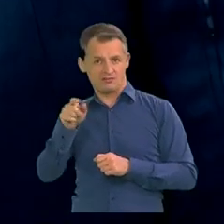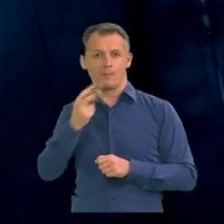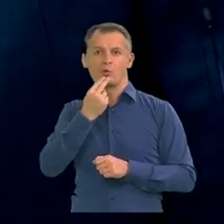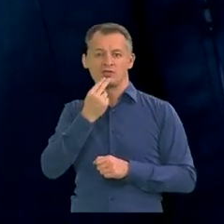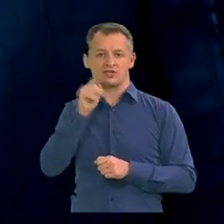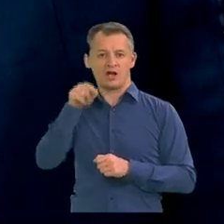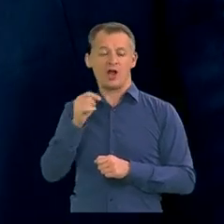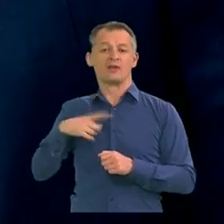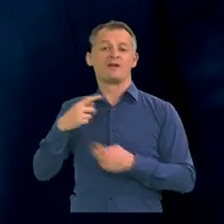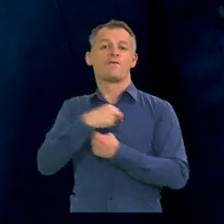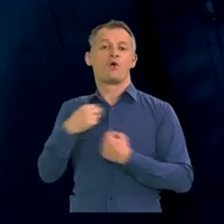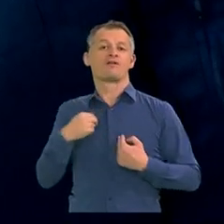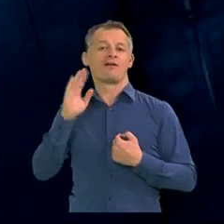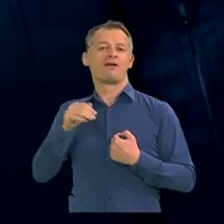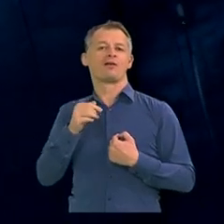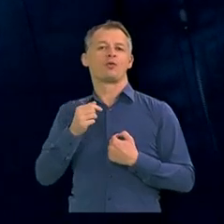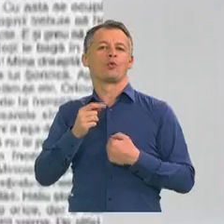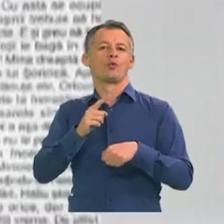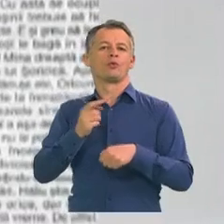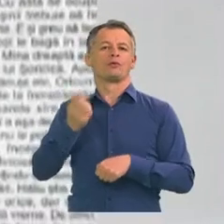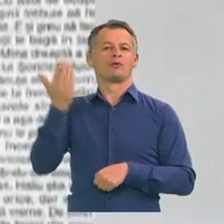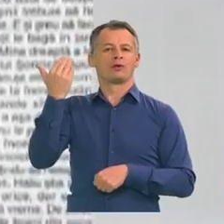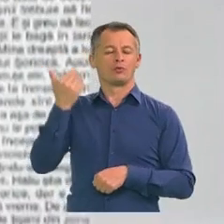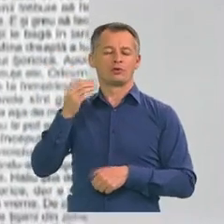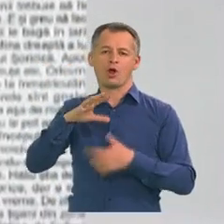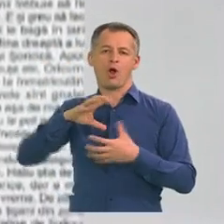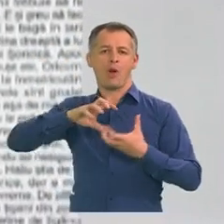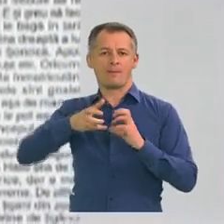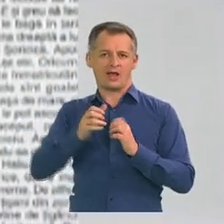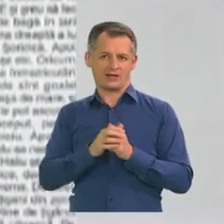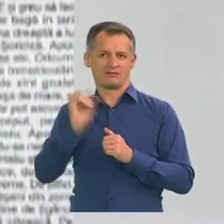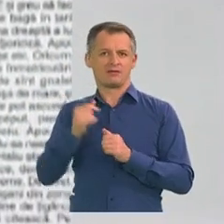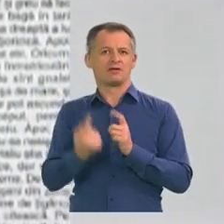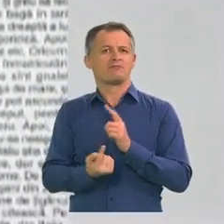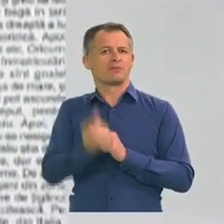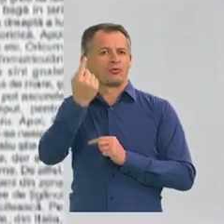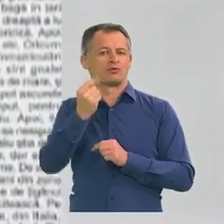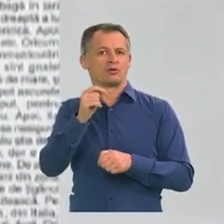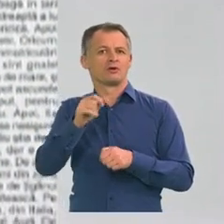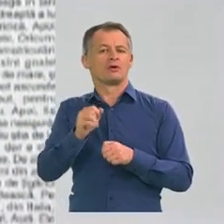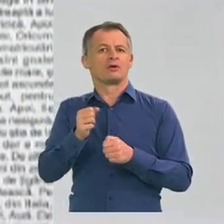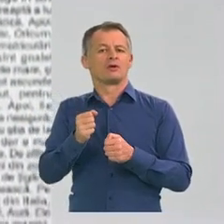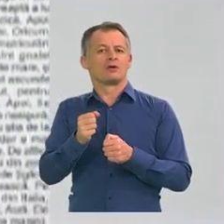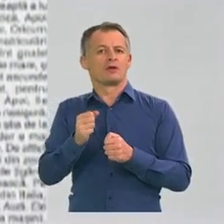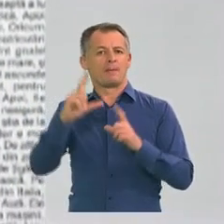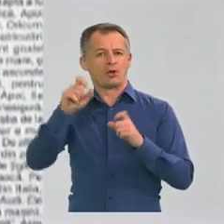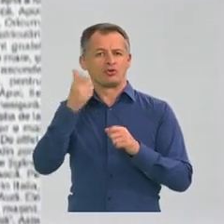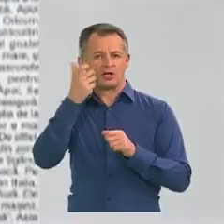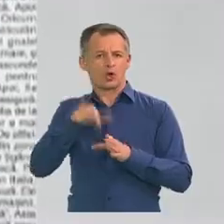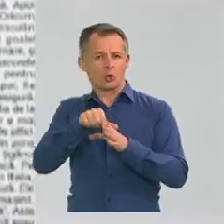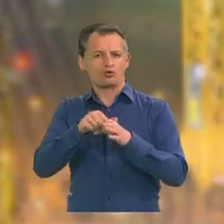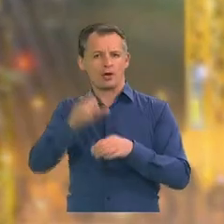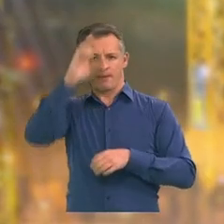este acum avocat, dar are un trecut tumultos. La vremea respectivă se pare că au apărut imagini cu el în timp ce dirigea minerii veniți în capitală.